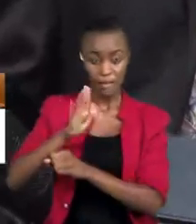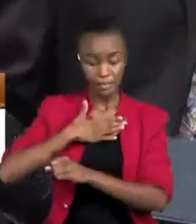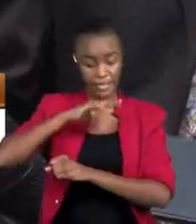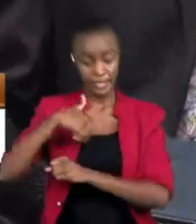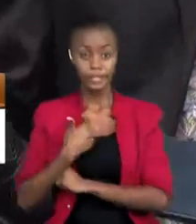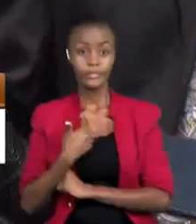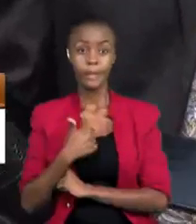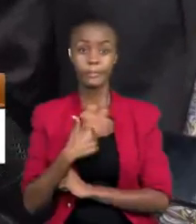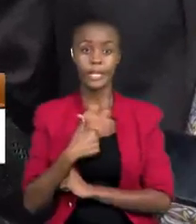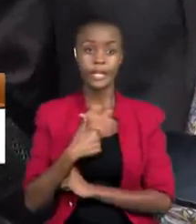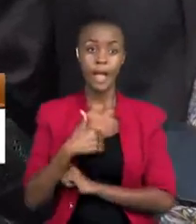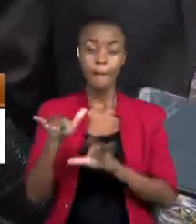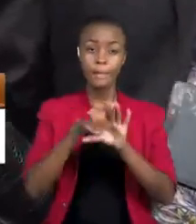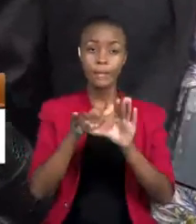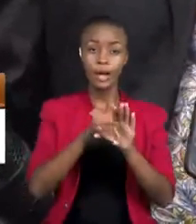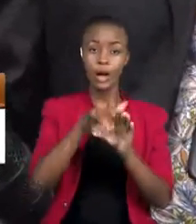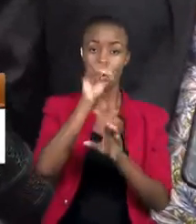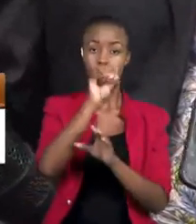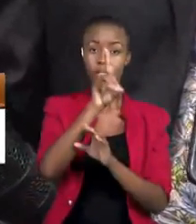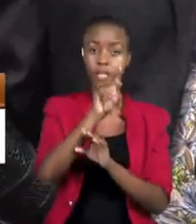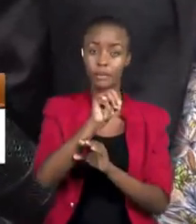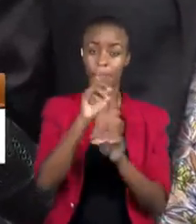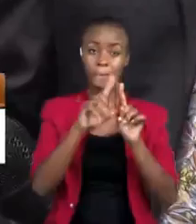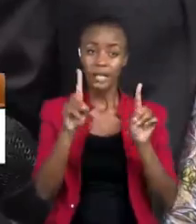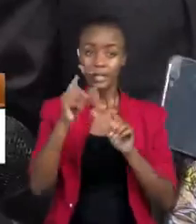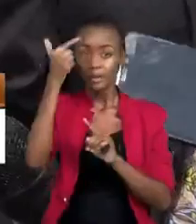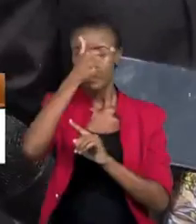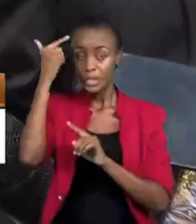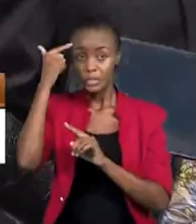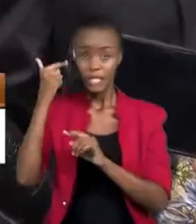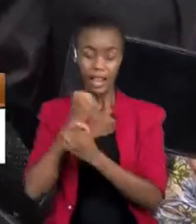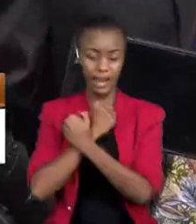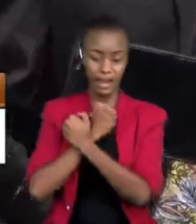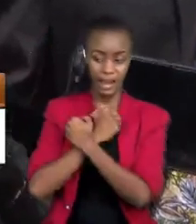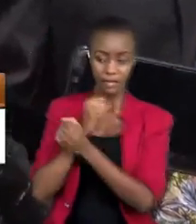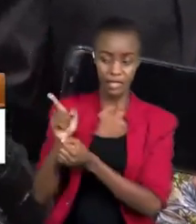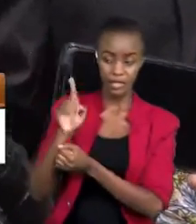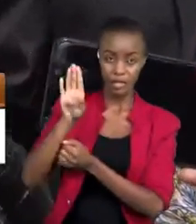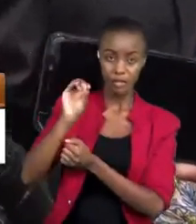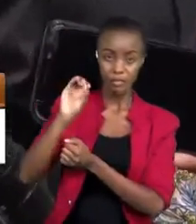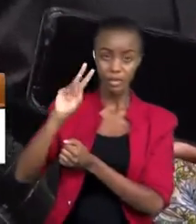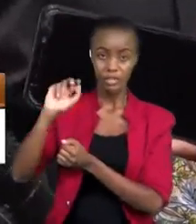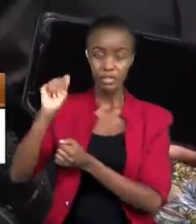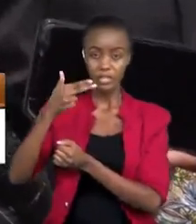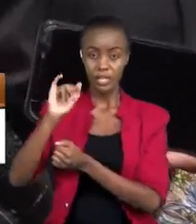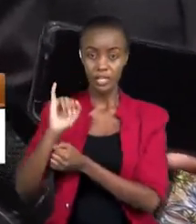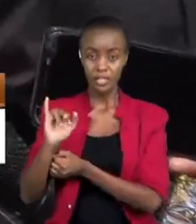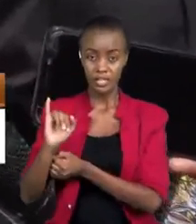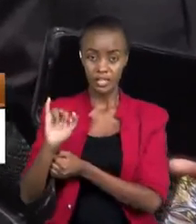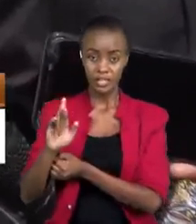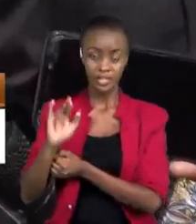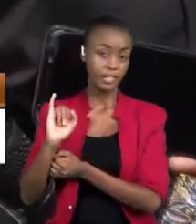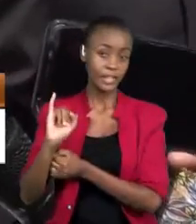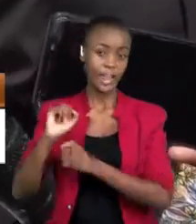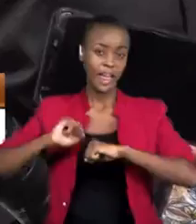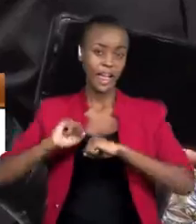wa member wa ODM, lakini kwa sababu tunapenda Bonchari na hatukufurahia jinsi yenye